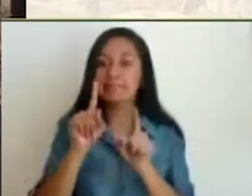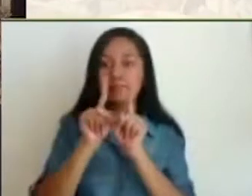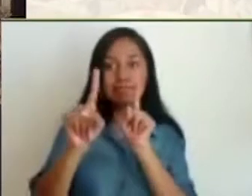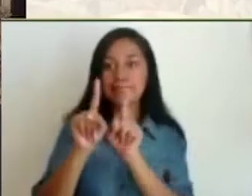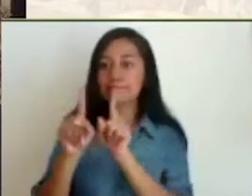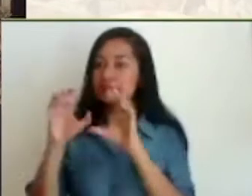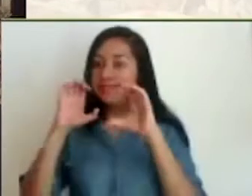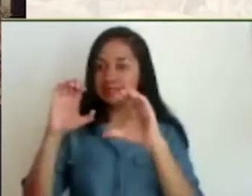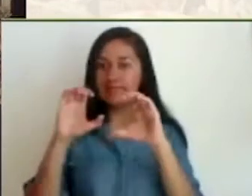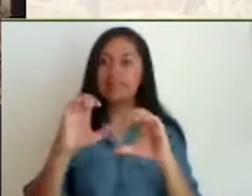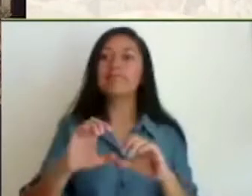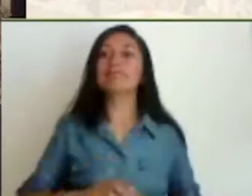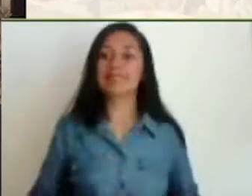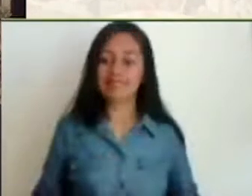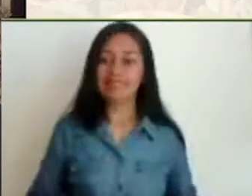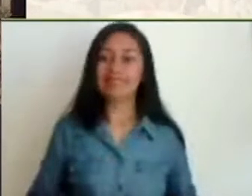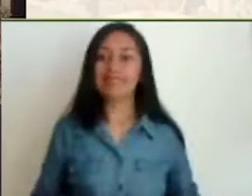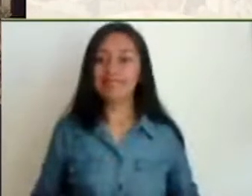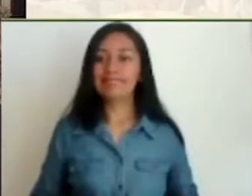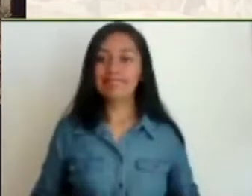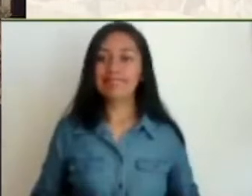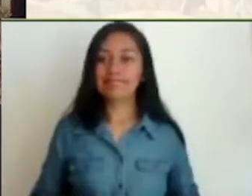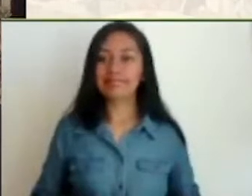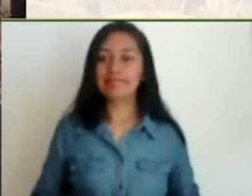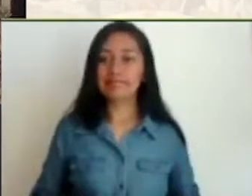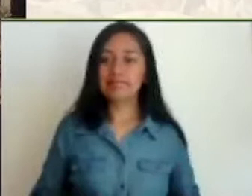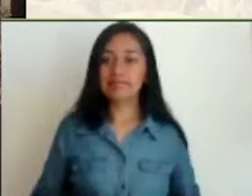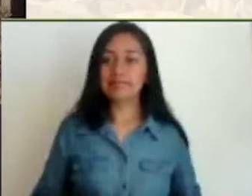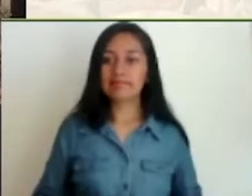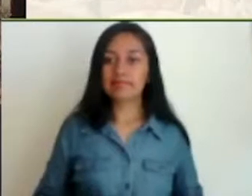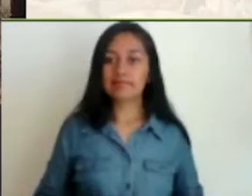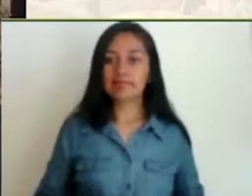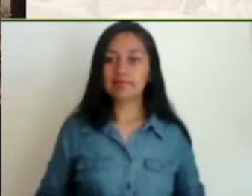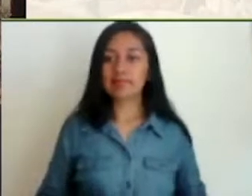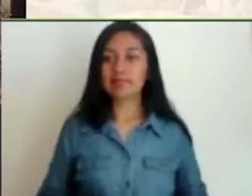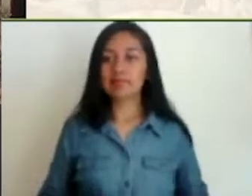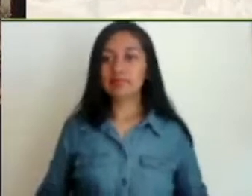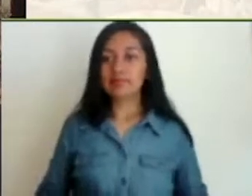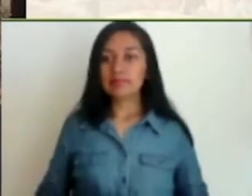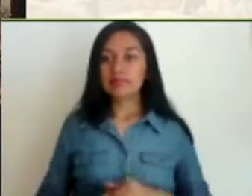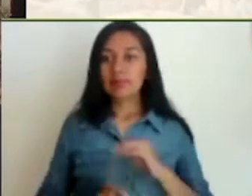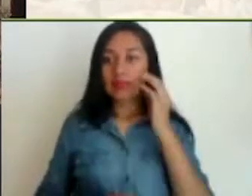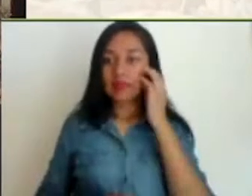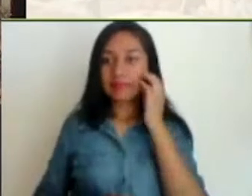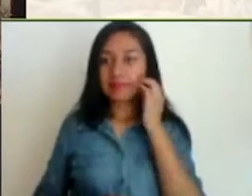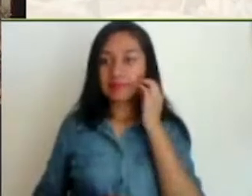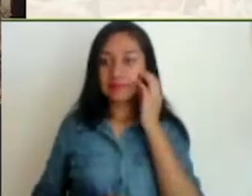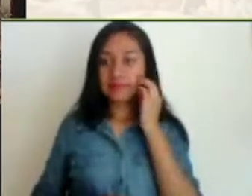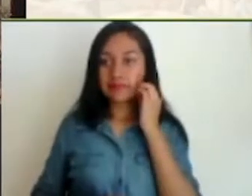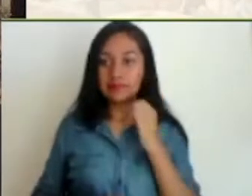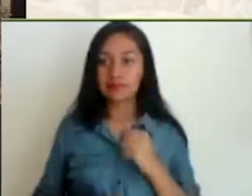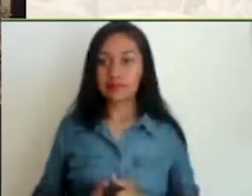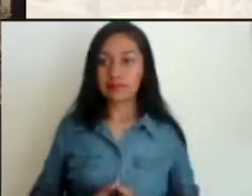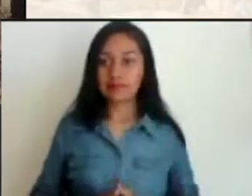misure igienico-preventive, dall'altro diveniva prioritario acquisire la certezza che di vera peste si trattasse. In